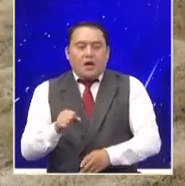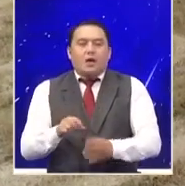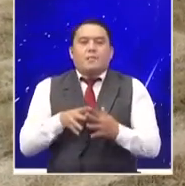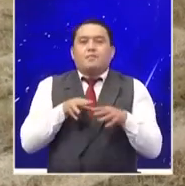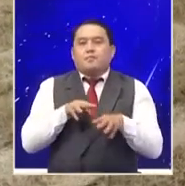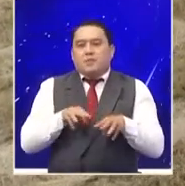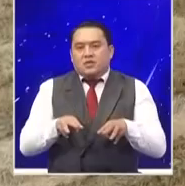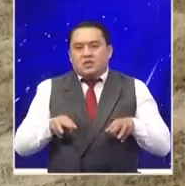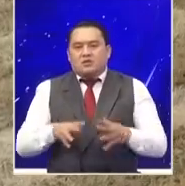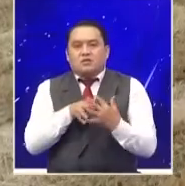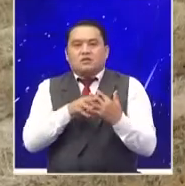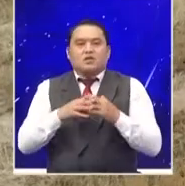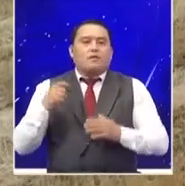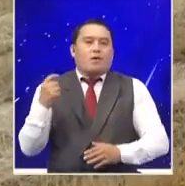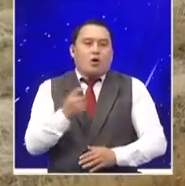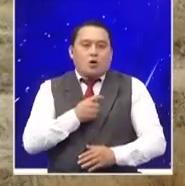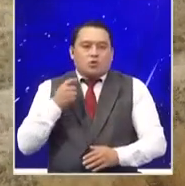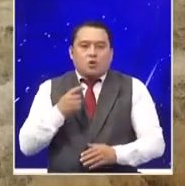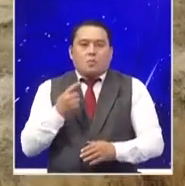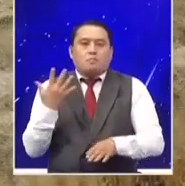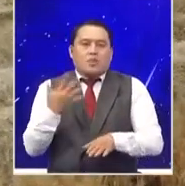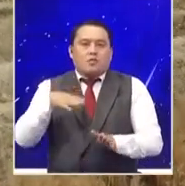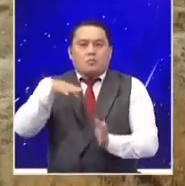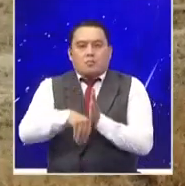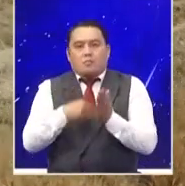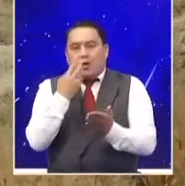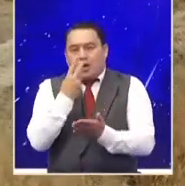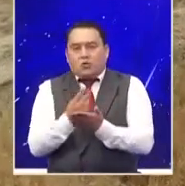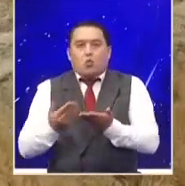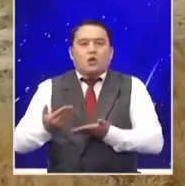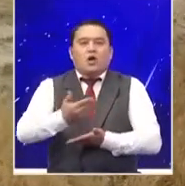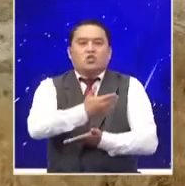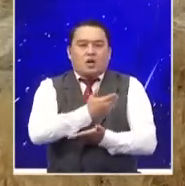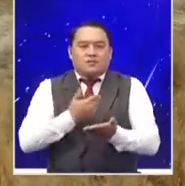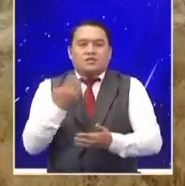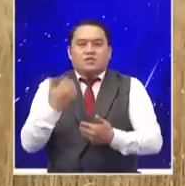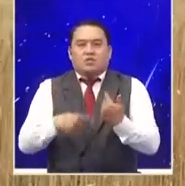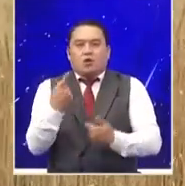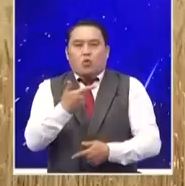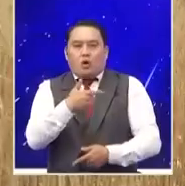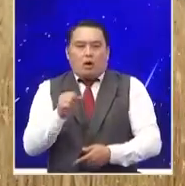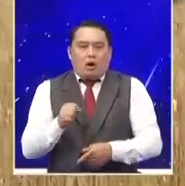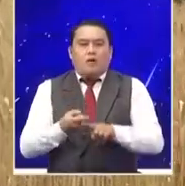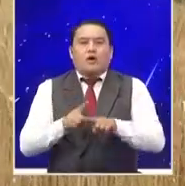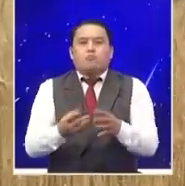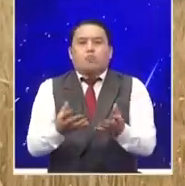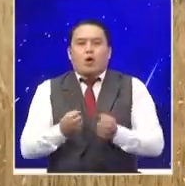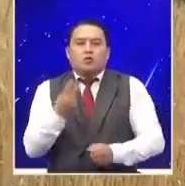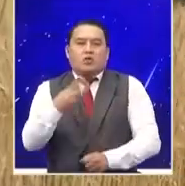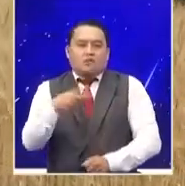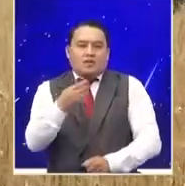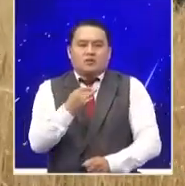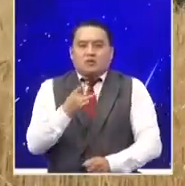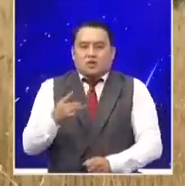данным Минсельхоза, аграрии ЖТСУ в пятерке лидеров по показателям урожайности. В среднем с одного гектара земли фермеры получают более